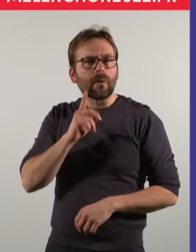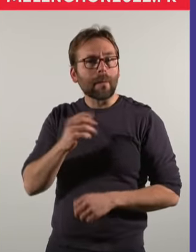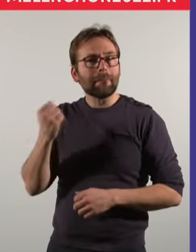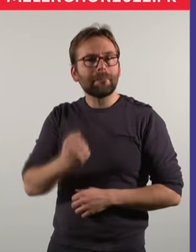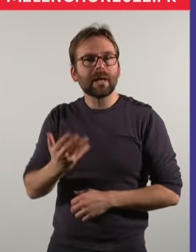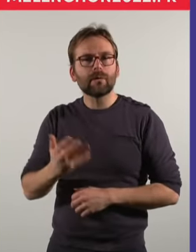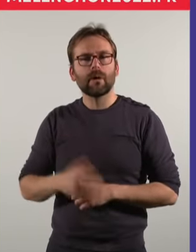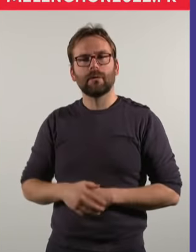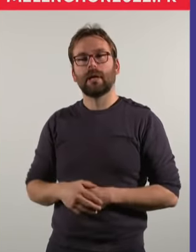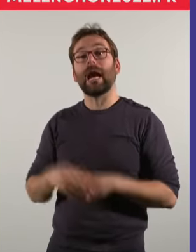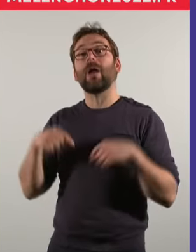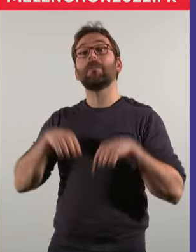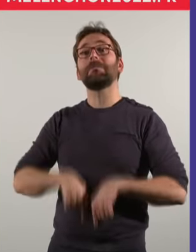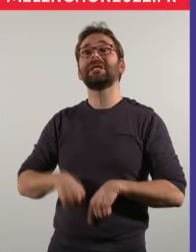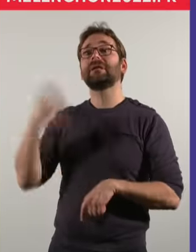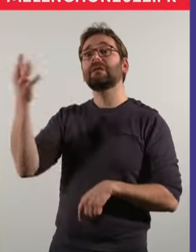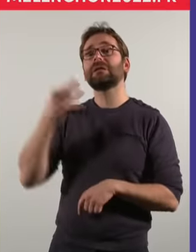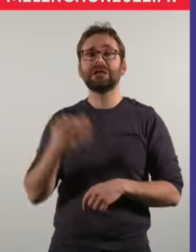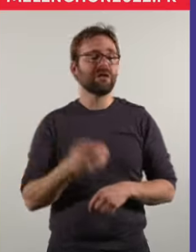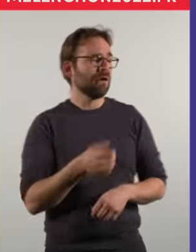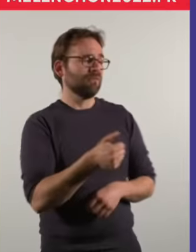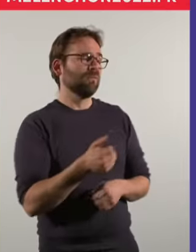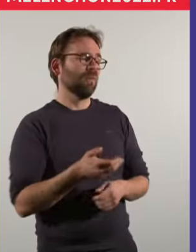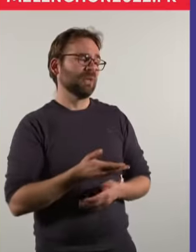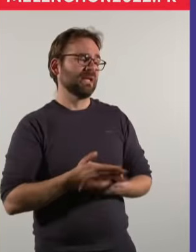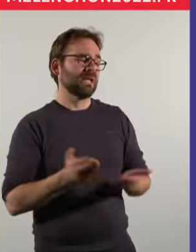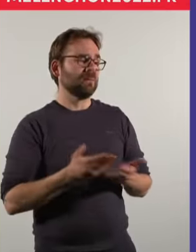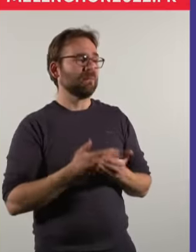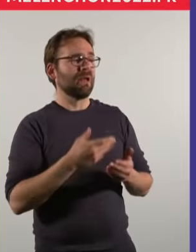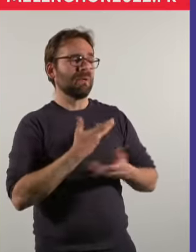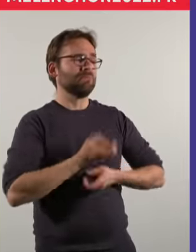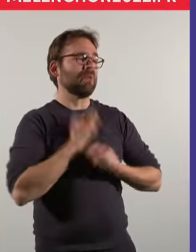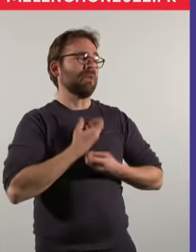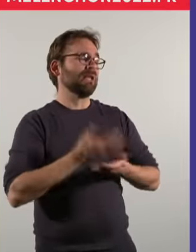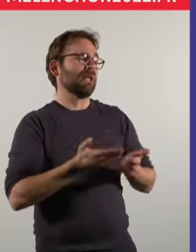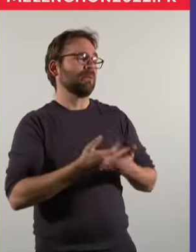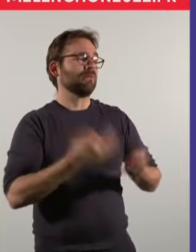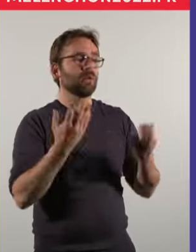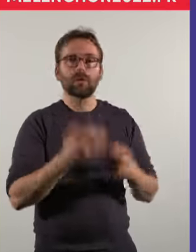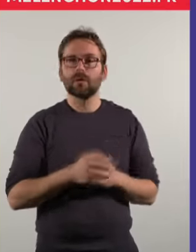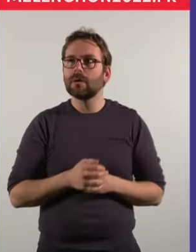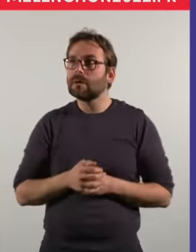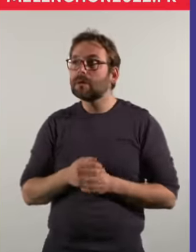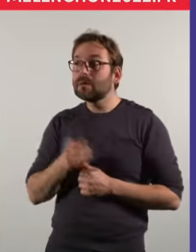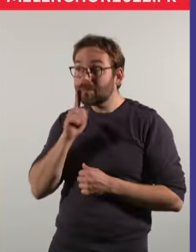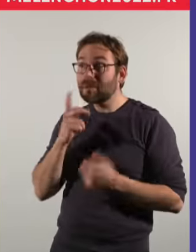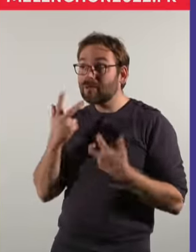le ministre a dit que j'étais simpliste, vous comprenez ? Au motif que je ne veux pas mourir.